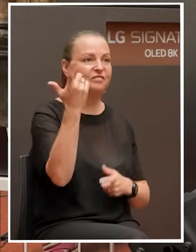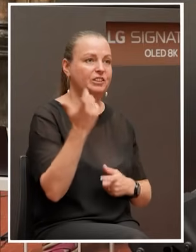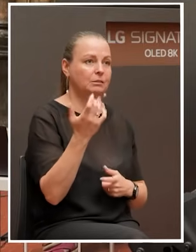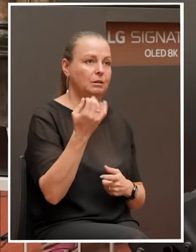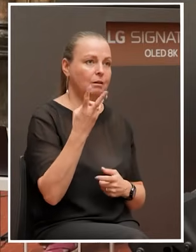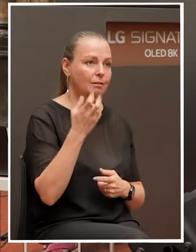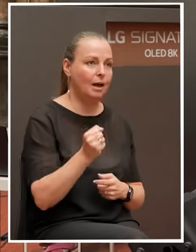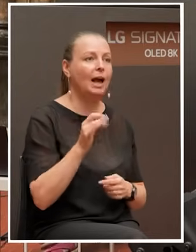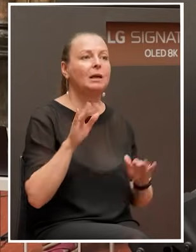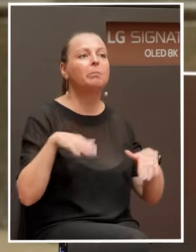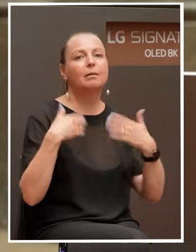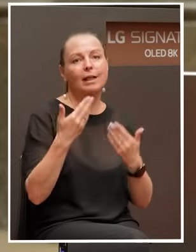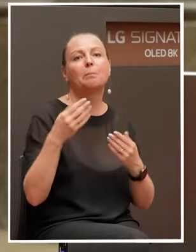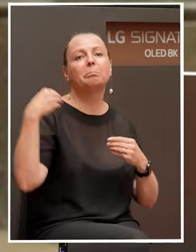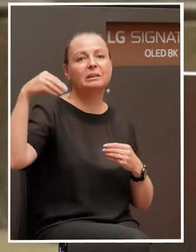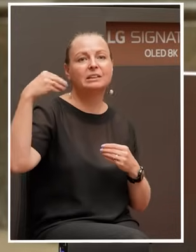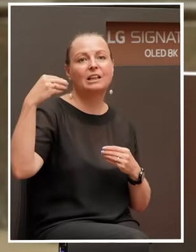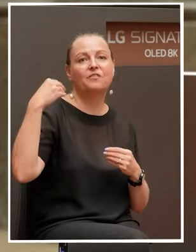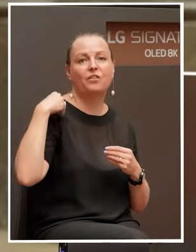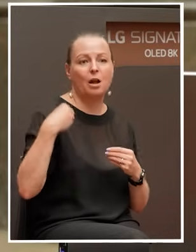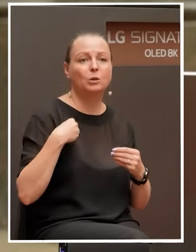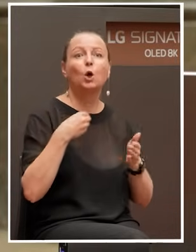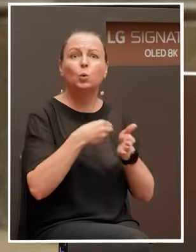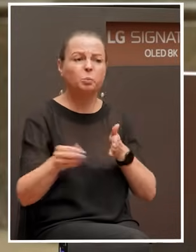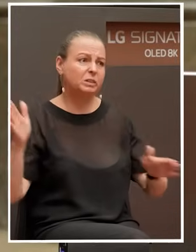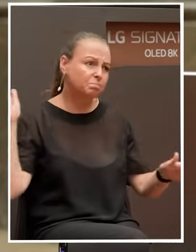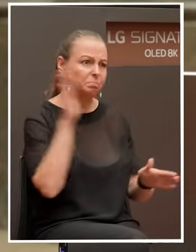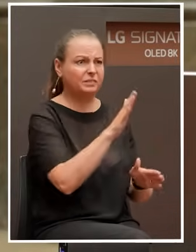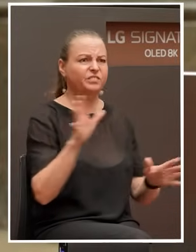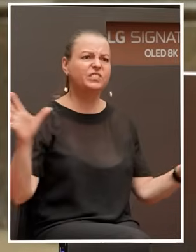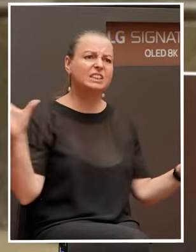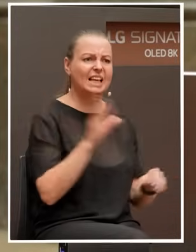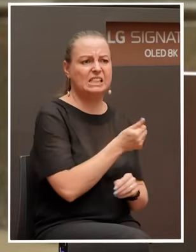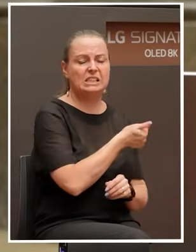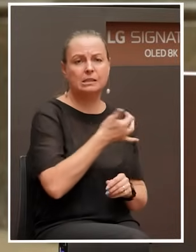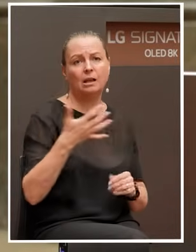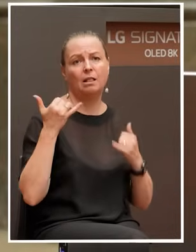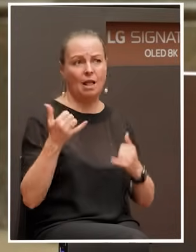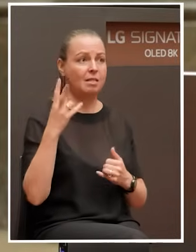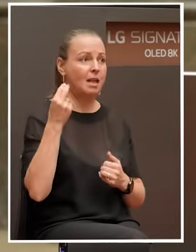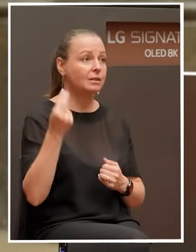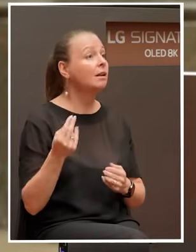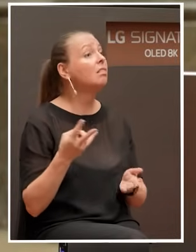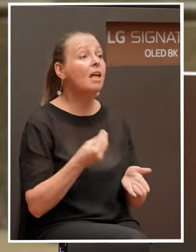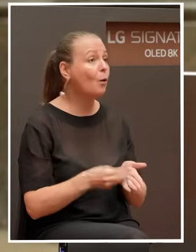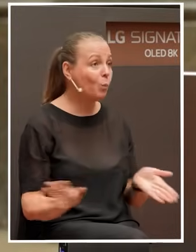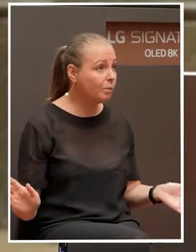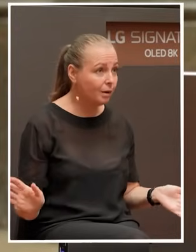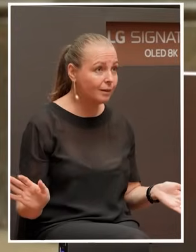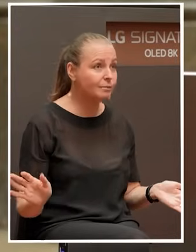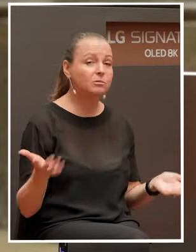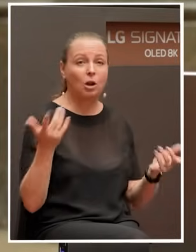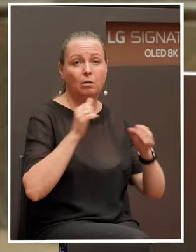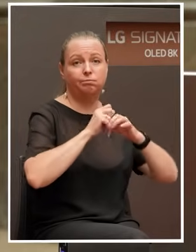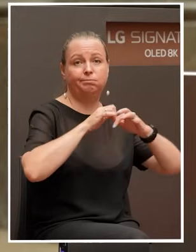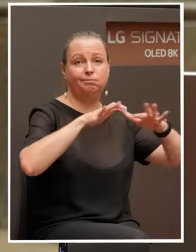Франции купить весь этот цикл для нации. Не купили, сейчас соборы рассеяны по